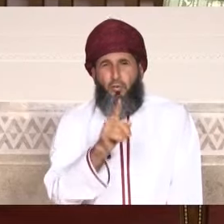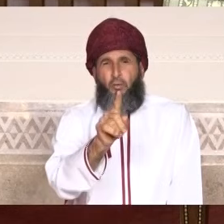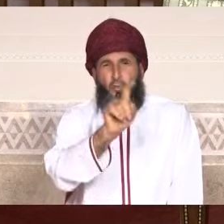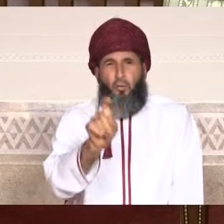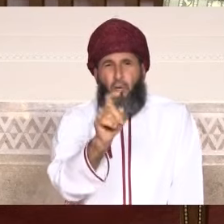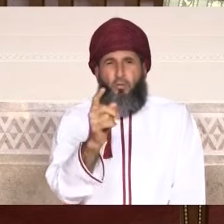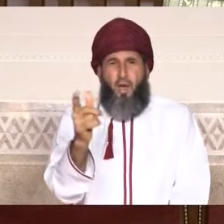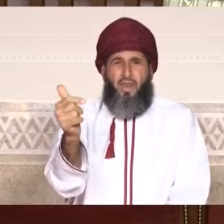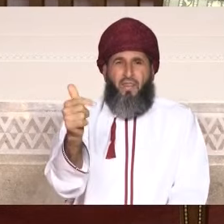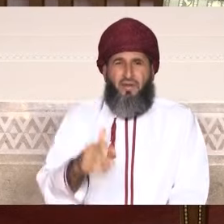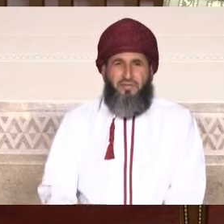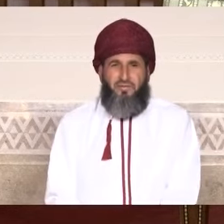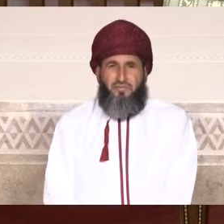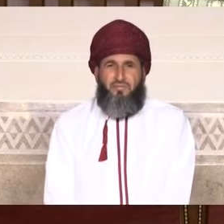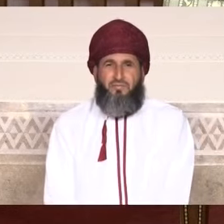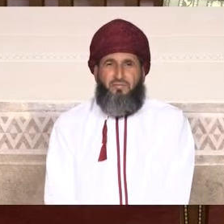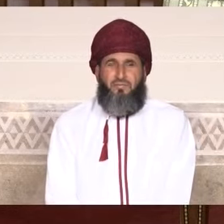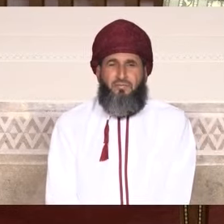في سؤاله الثاني. تفضل عبد الرحمن.